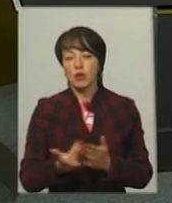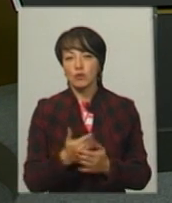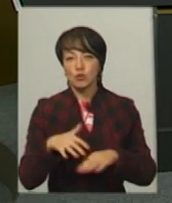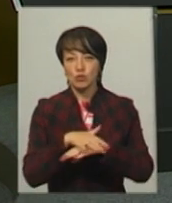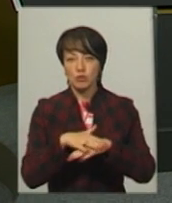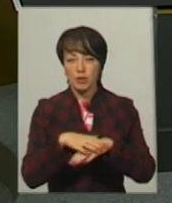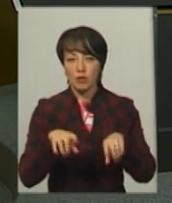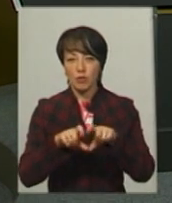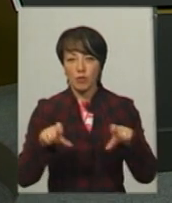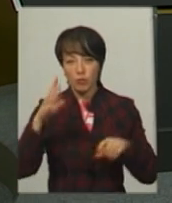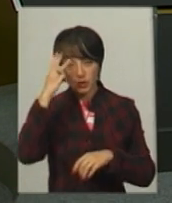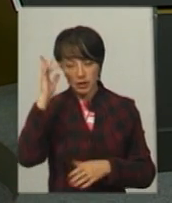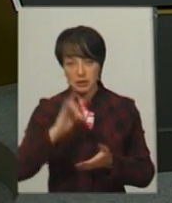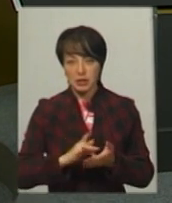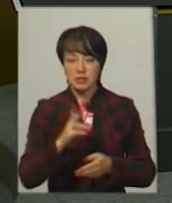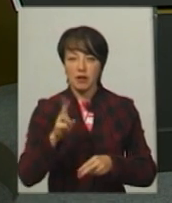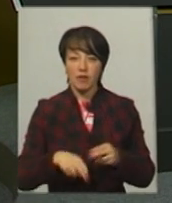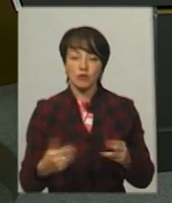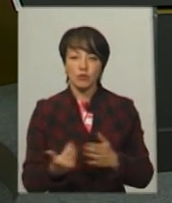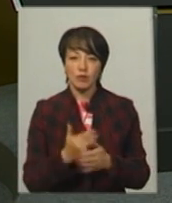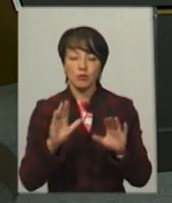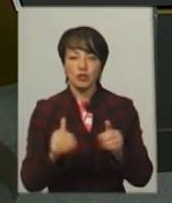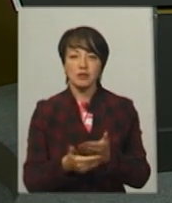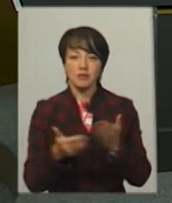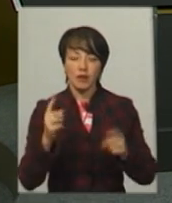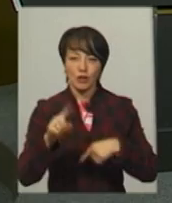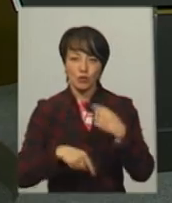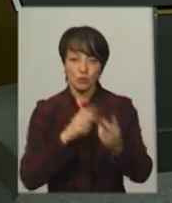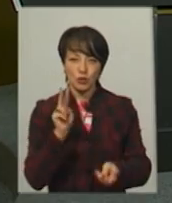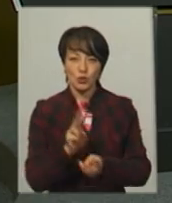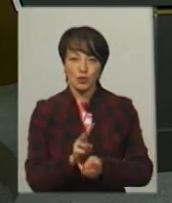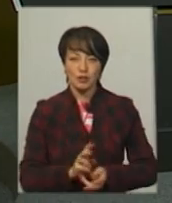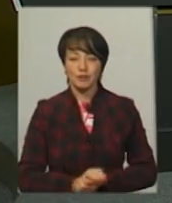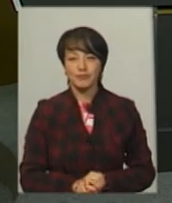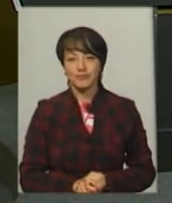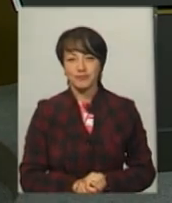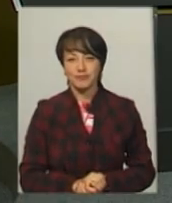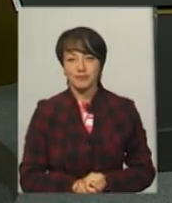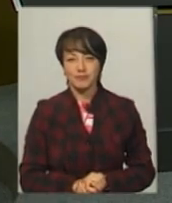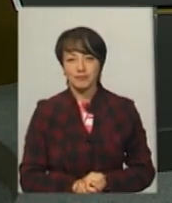Суспільного мовника «Я Поділля» на цьому завершує випуск і прощається з вами до 20:30.